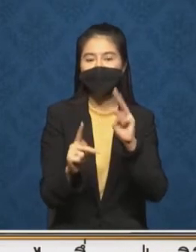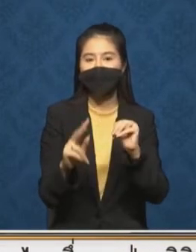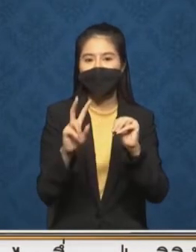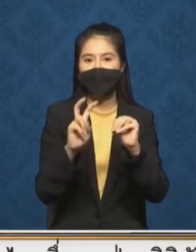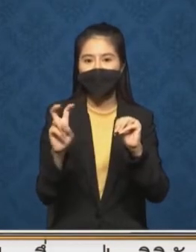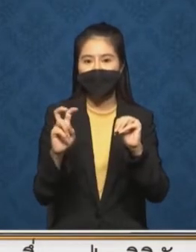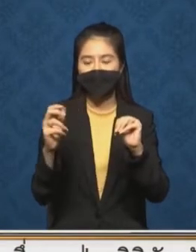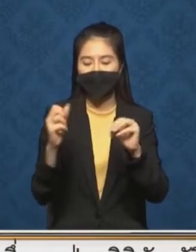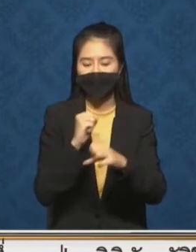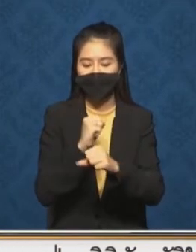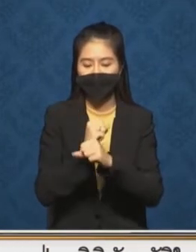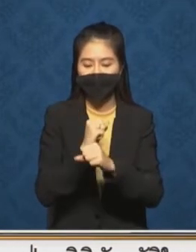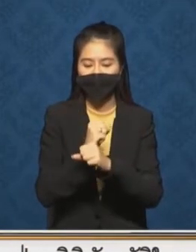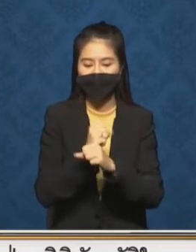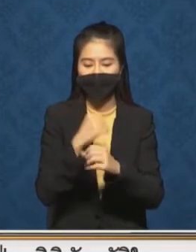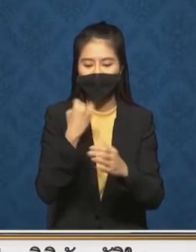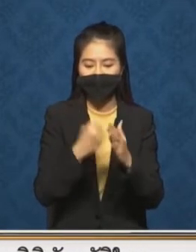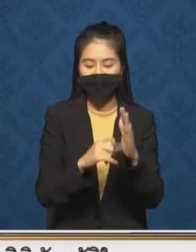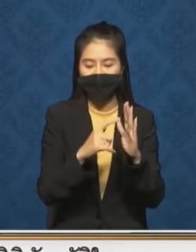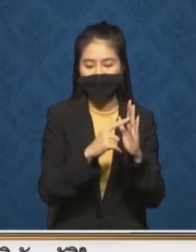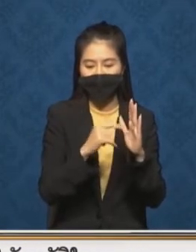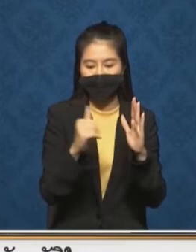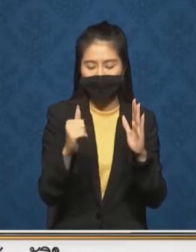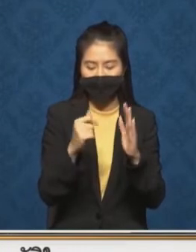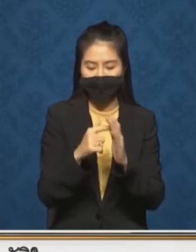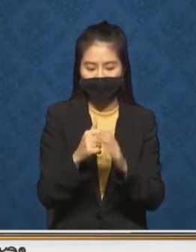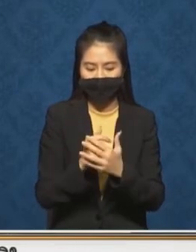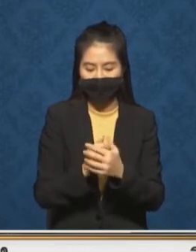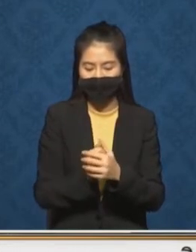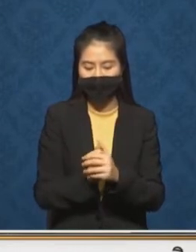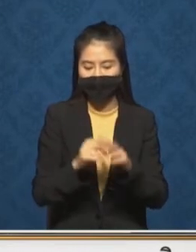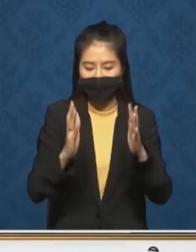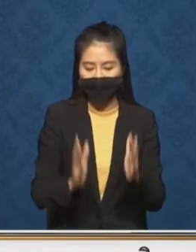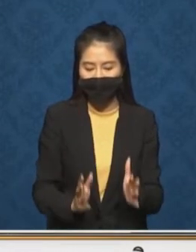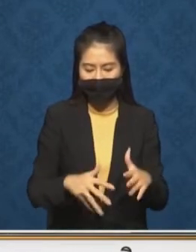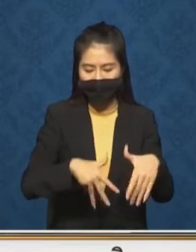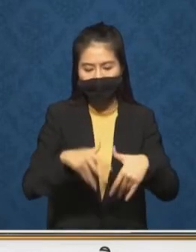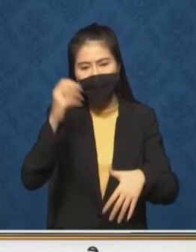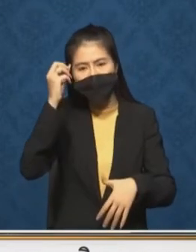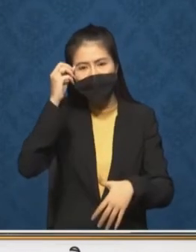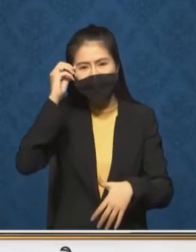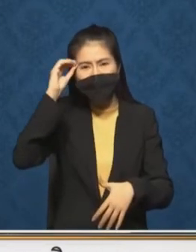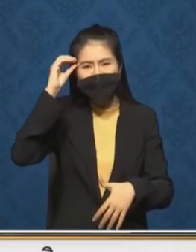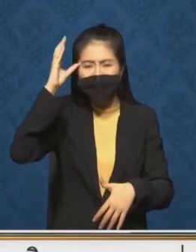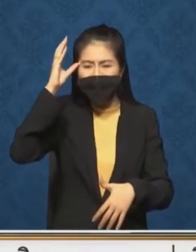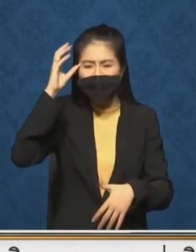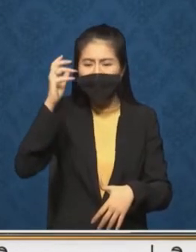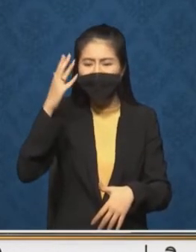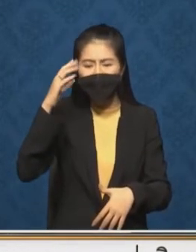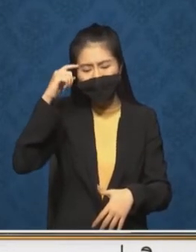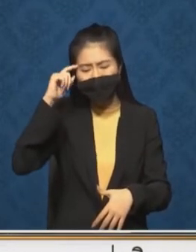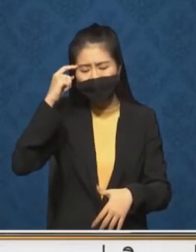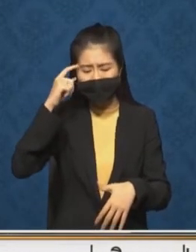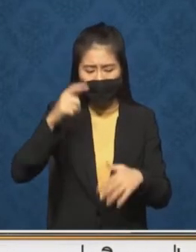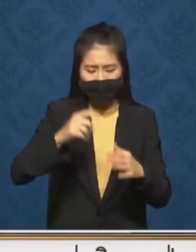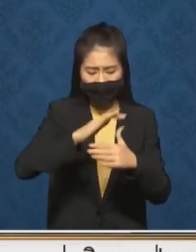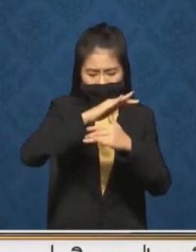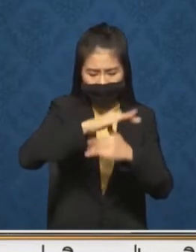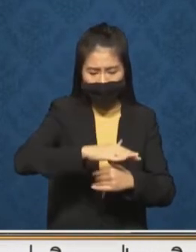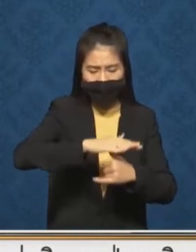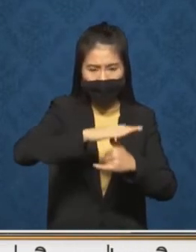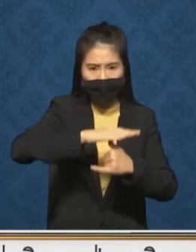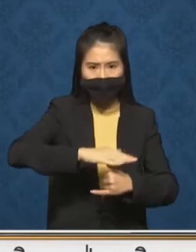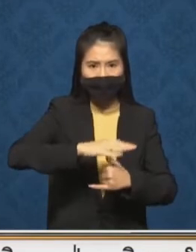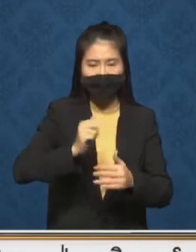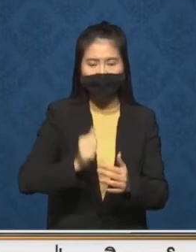ก็คือใช้ความผิทางอายามคูชาวบ้านเรื่นี้ต้องหยดครั ธรรทานครัเพราะในราเบีบของอายการ